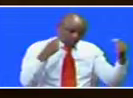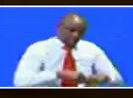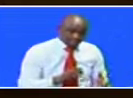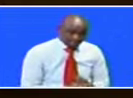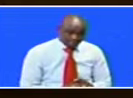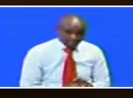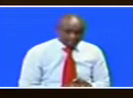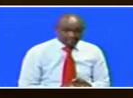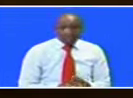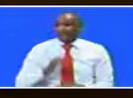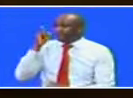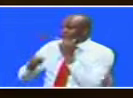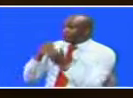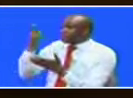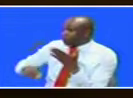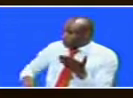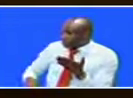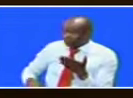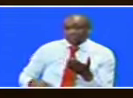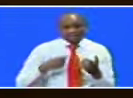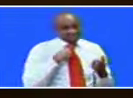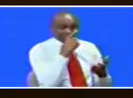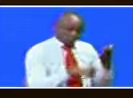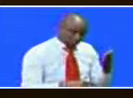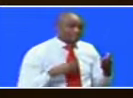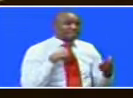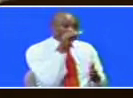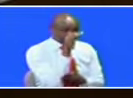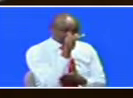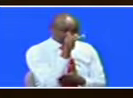Neno la mwisho kabla sijaenda kwa mgombeaji mwenzako ni kwamba naomba tu